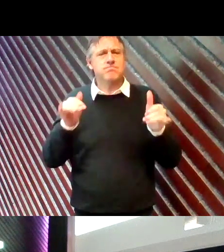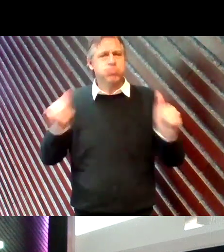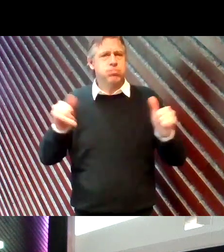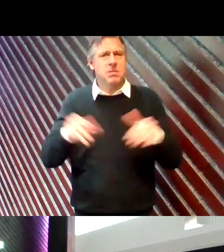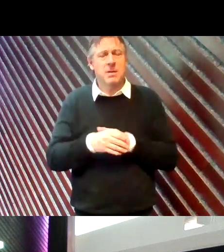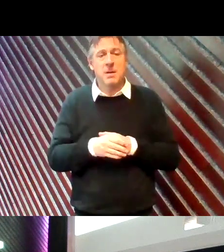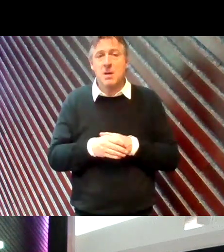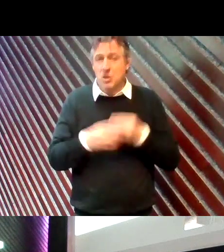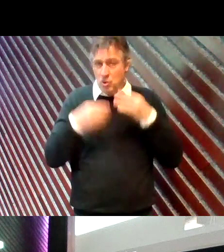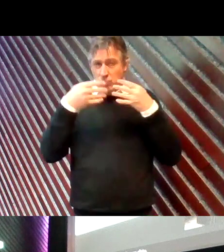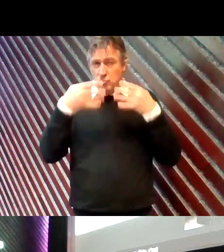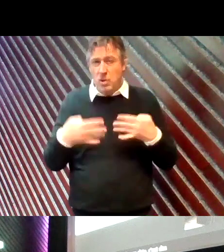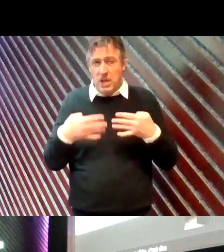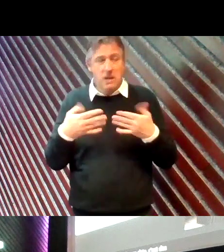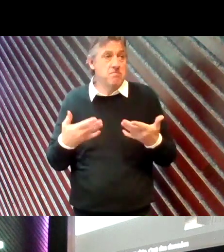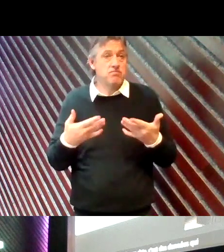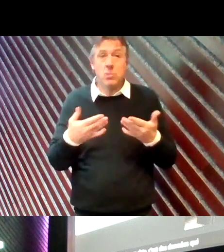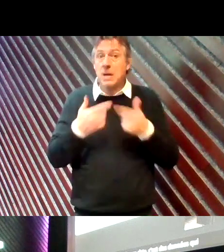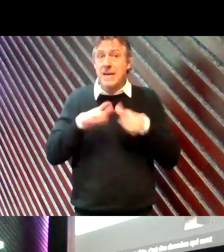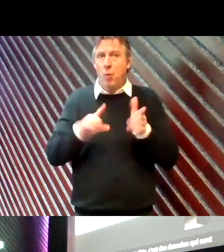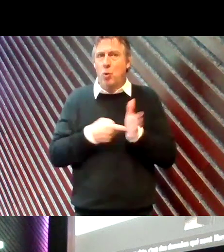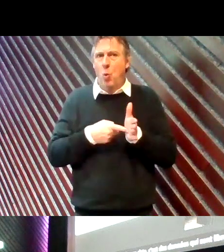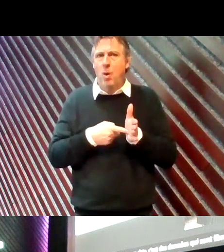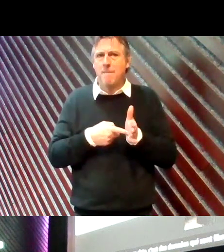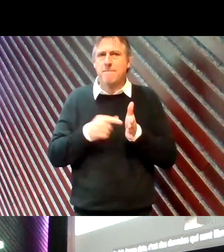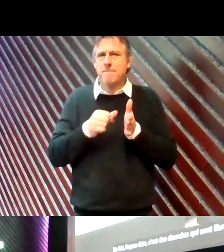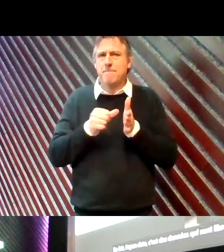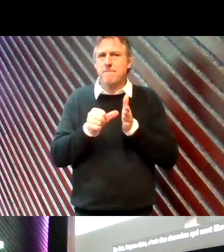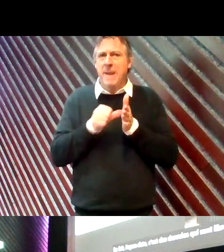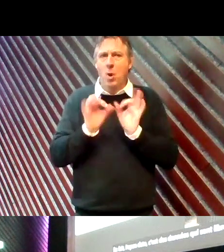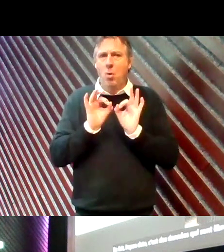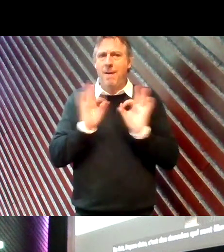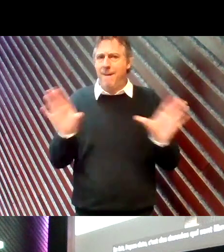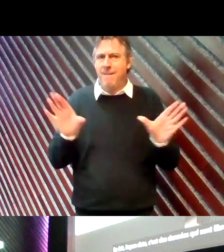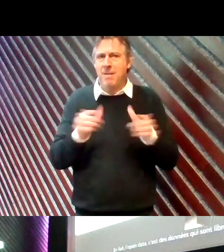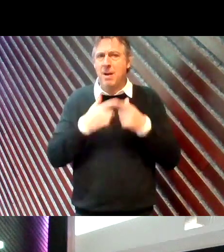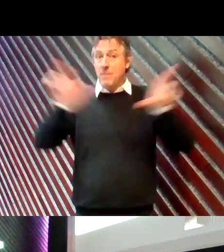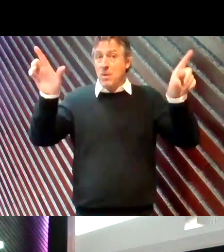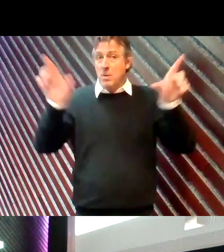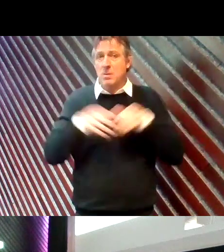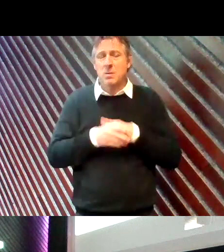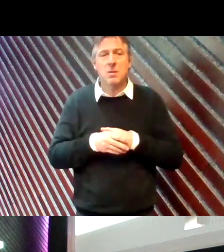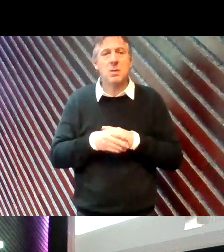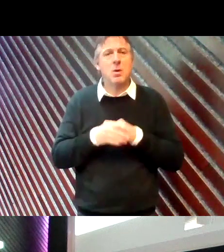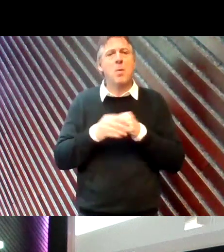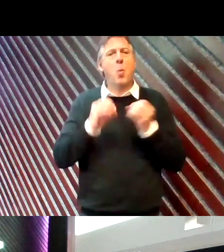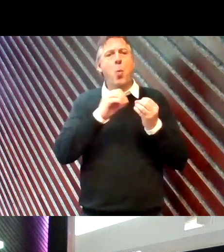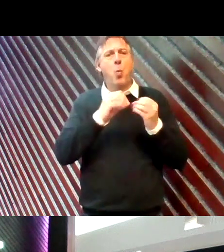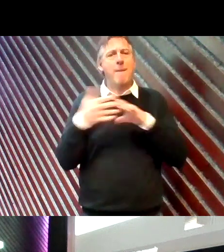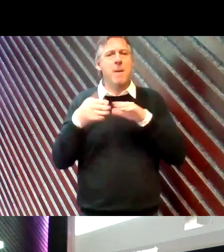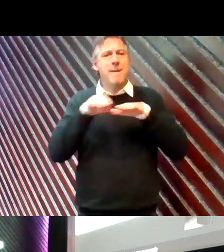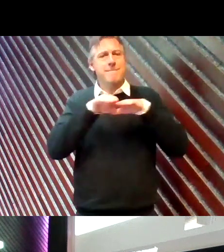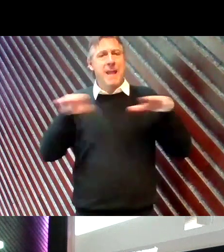c'est des données qui sont libres de droit comme son nom l'indique donc chacun va pouvoir notamment les grandes plateformes web vont